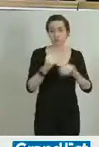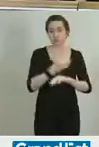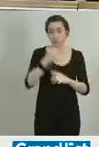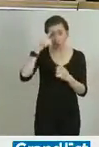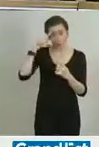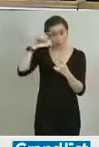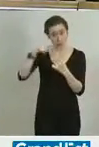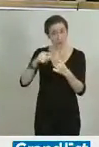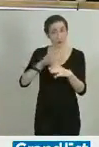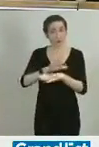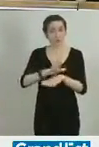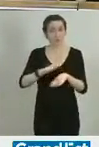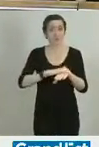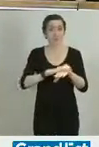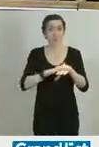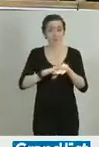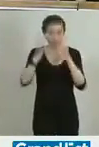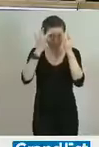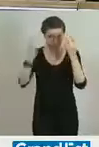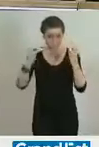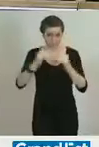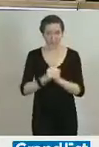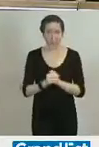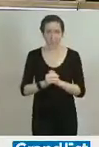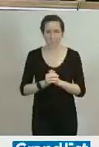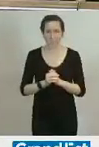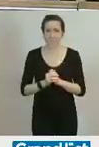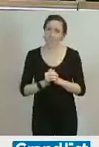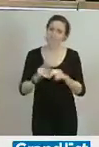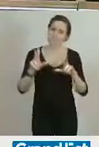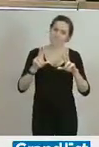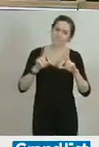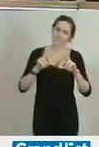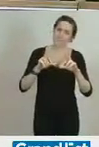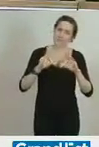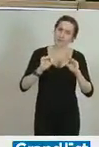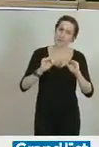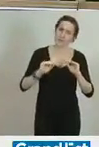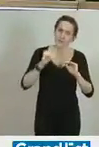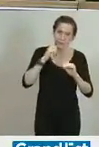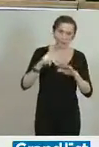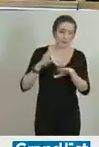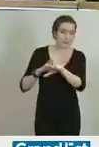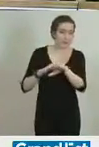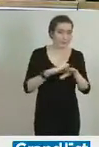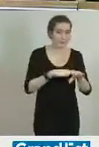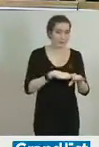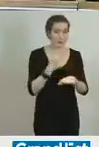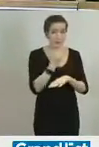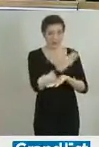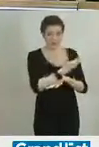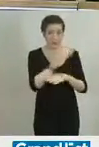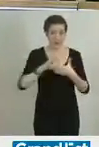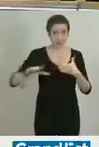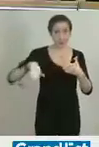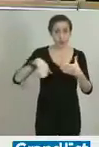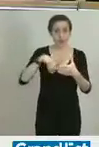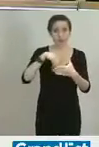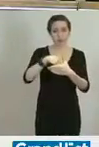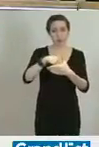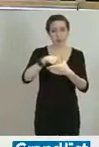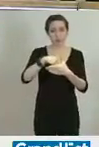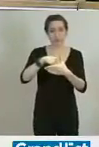notre politique culturelle, mais souligner que ces dispositifs interviennent bien dans l'ensemble